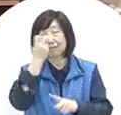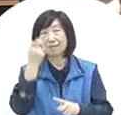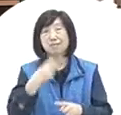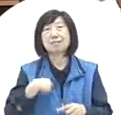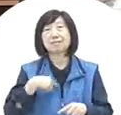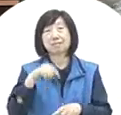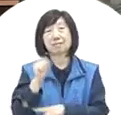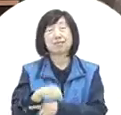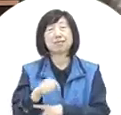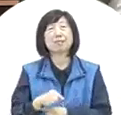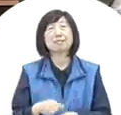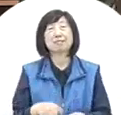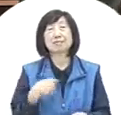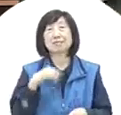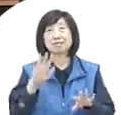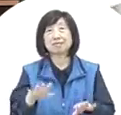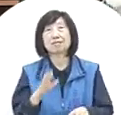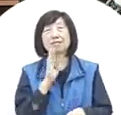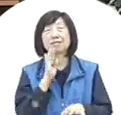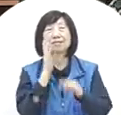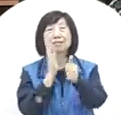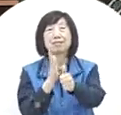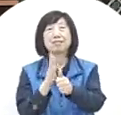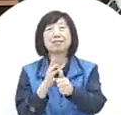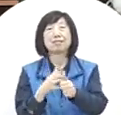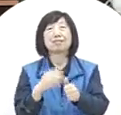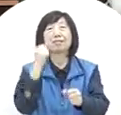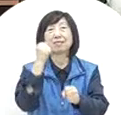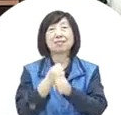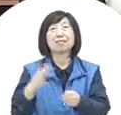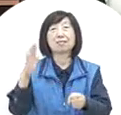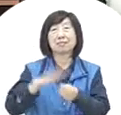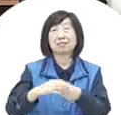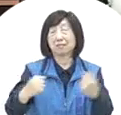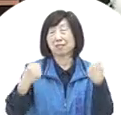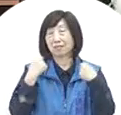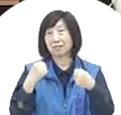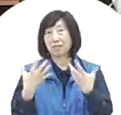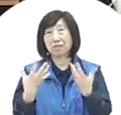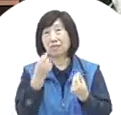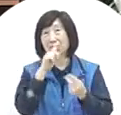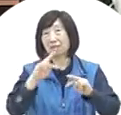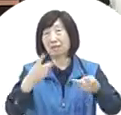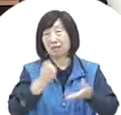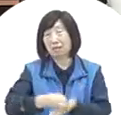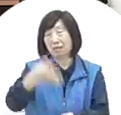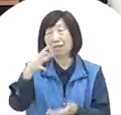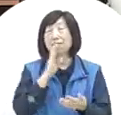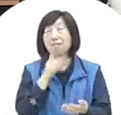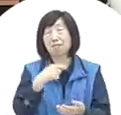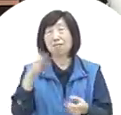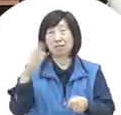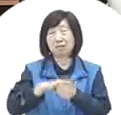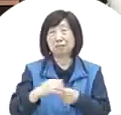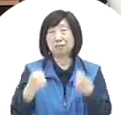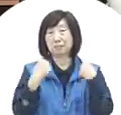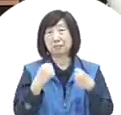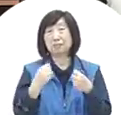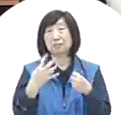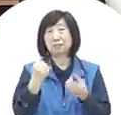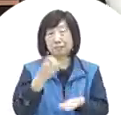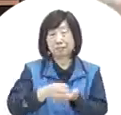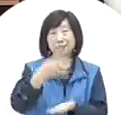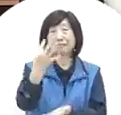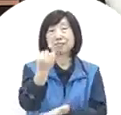都乐意去。 局长，我现在具体问你，完成补强了，我没有说改建了，我甚至说补强我也可以哦，